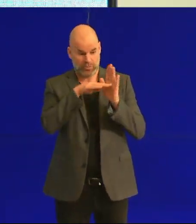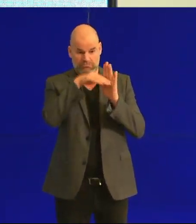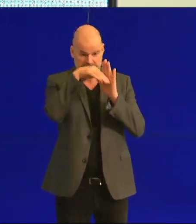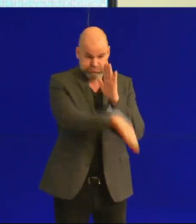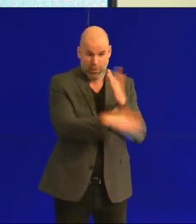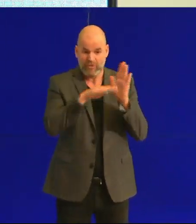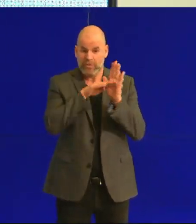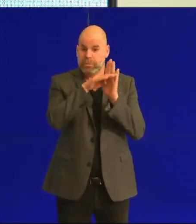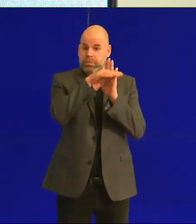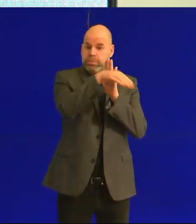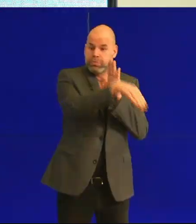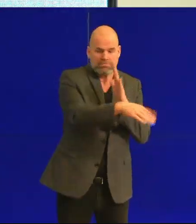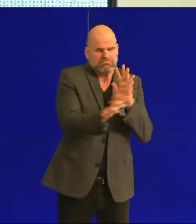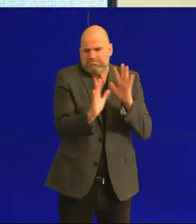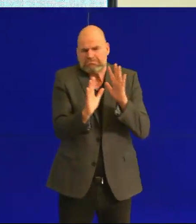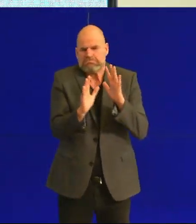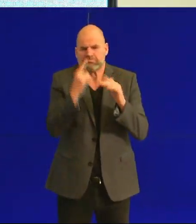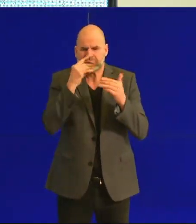markets